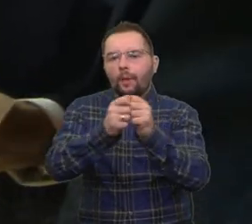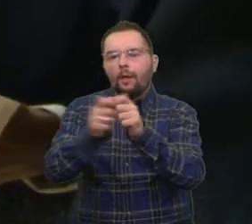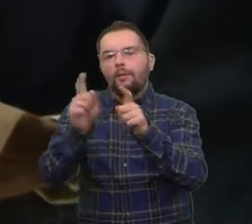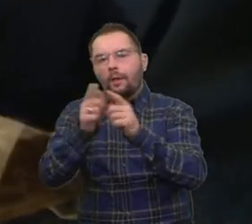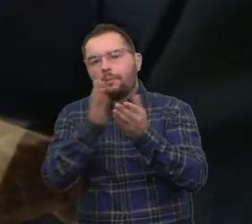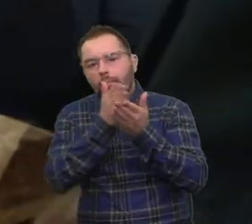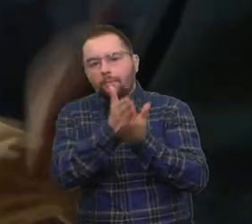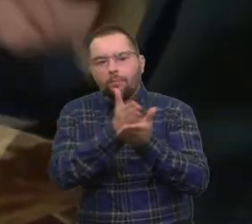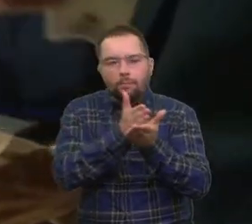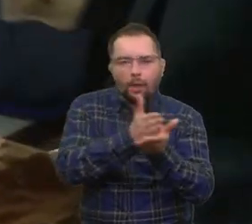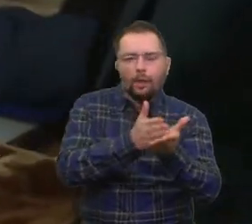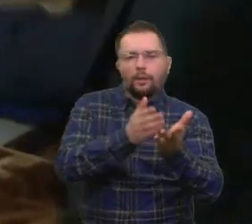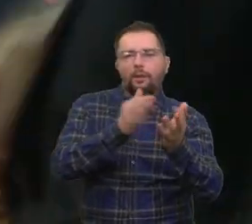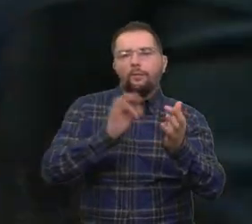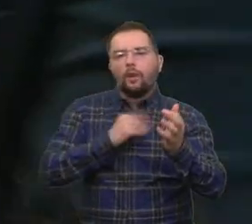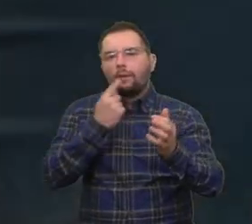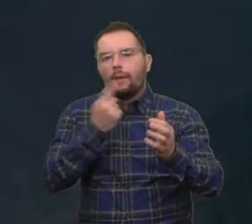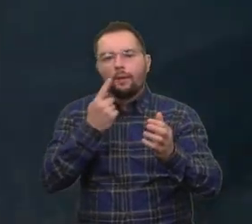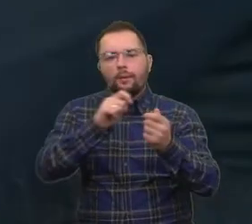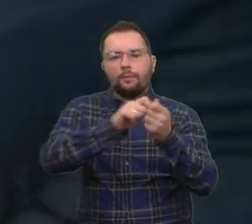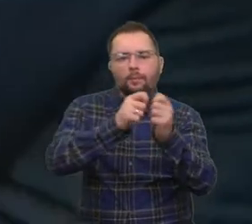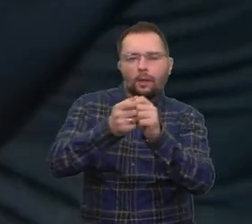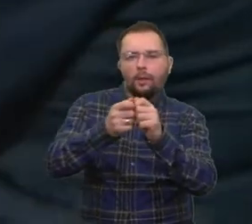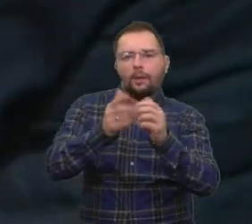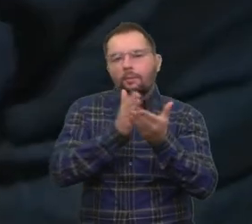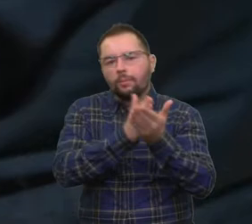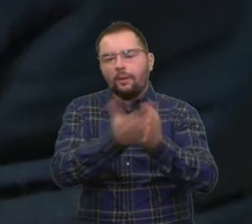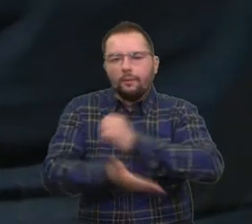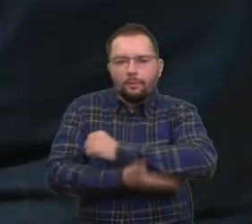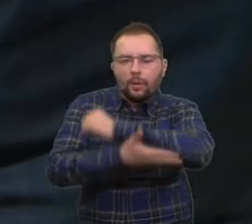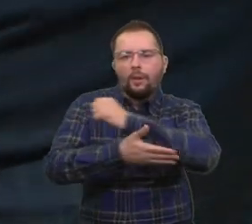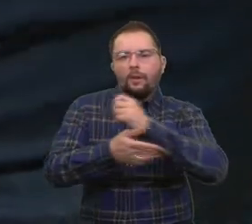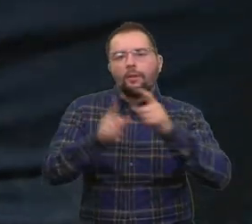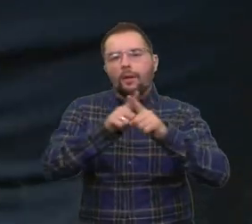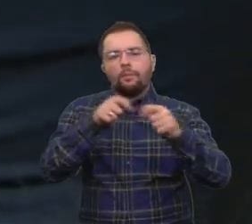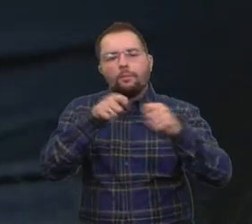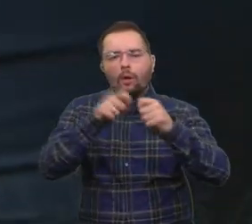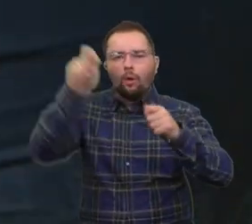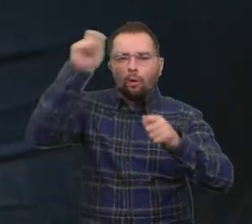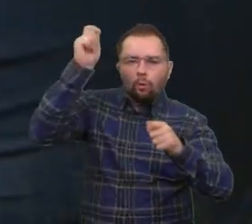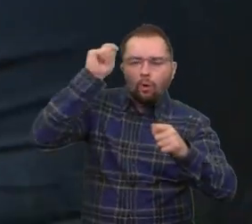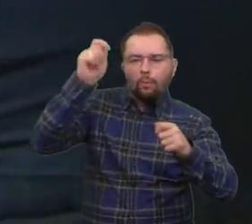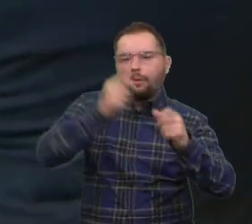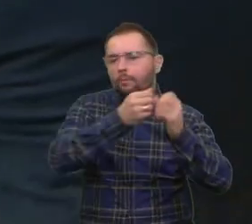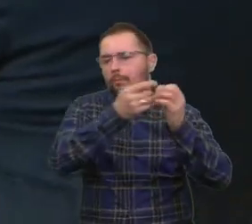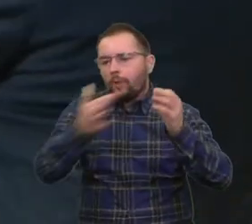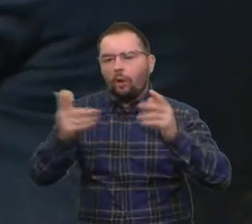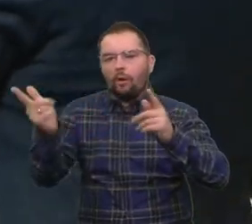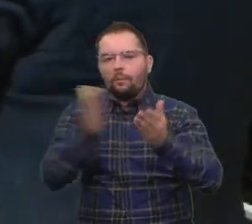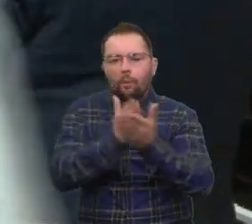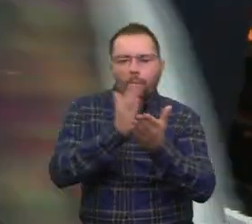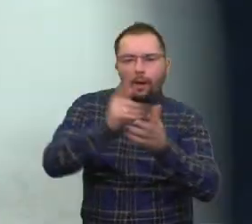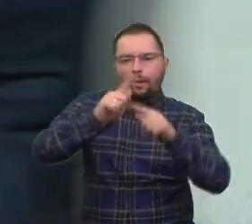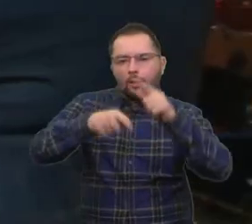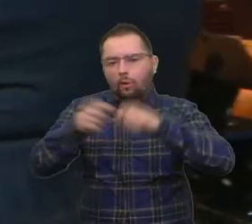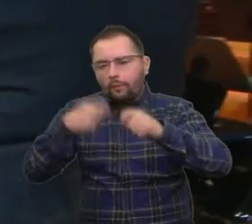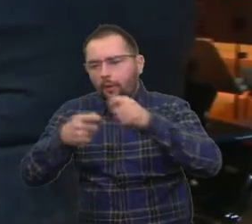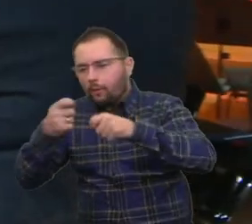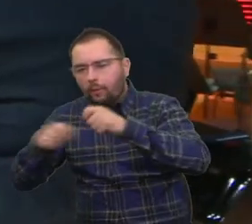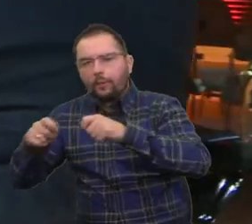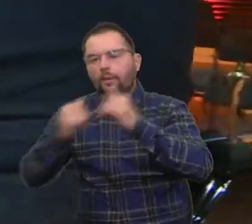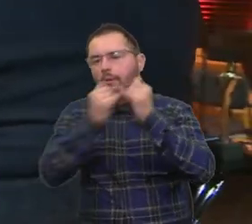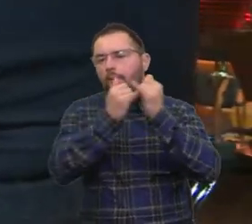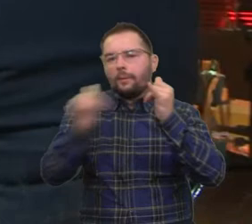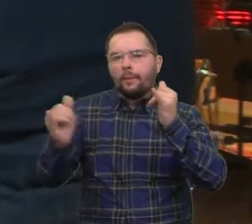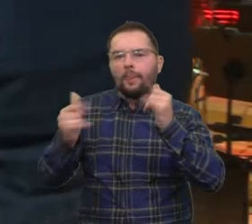doradzali, dostarczali swojej wiedzy, korygowali, pomagali się mierzyć z kłopotami, których przecież było wiele i wszyscy Państwo, którzy braliście udział w